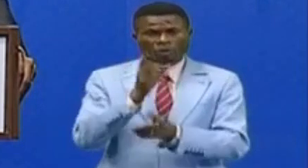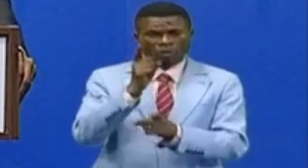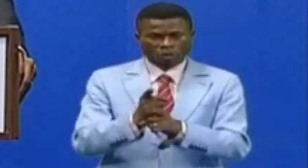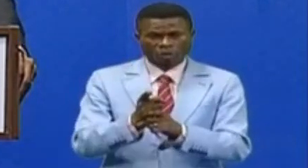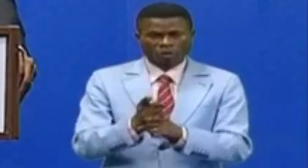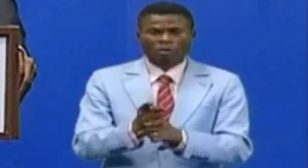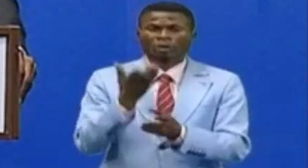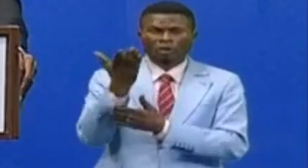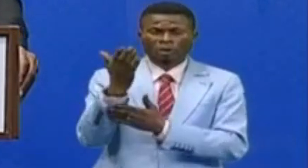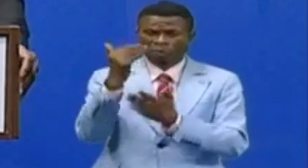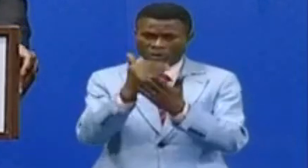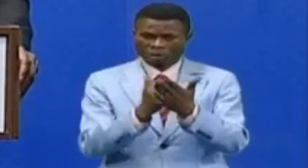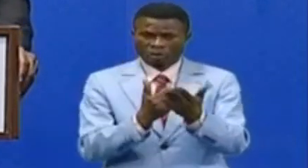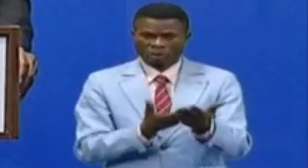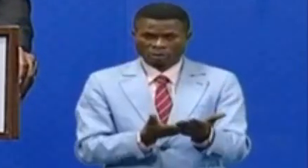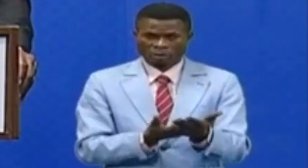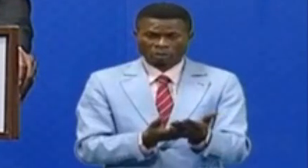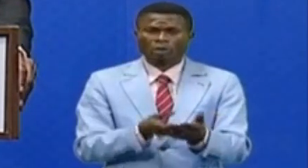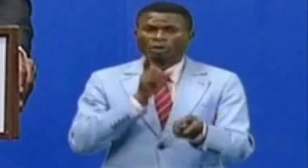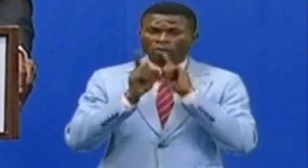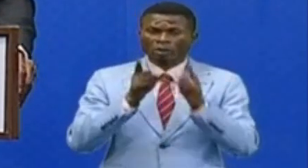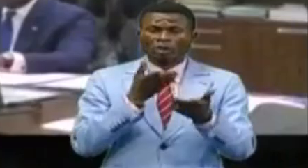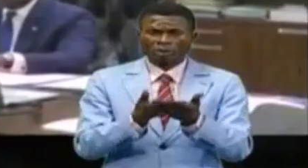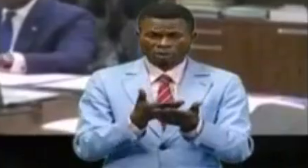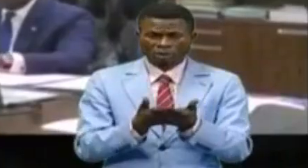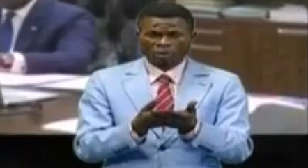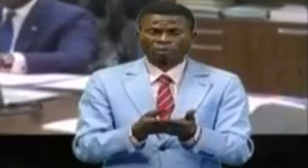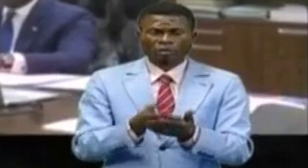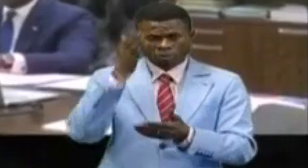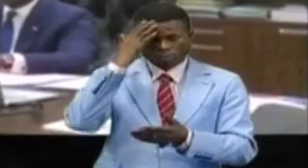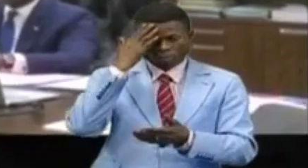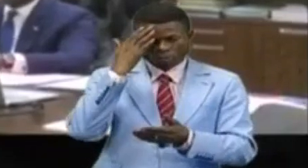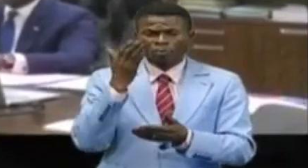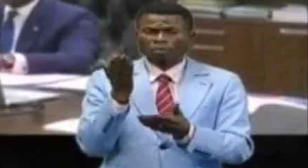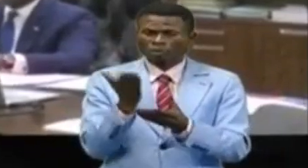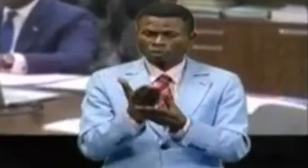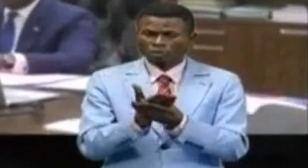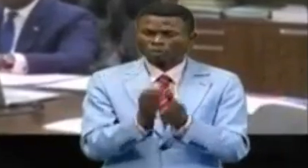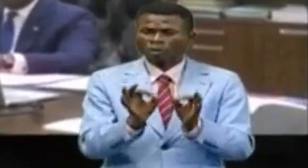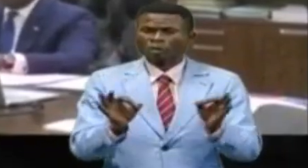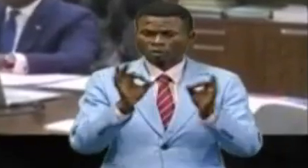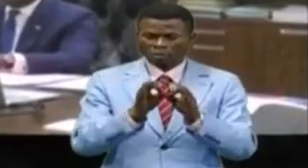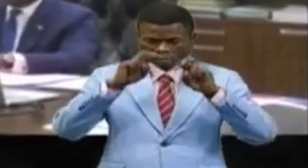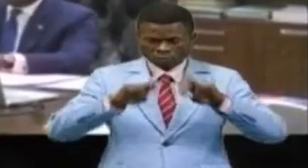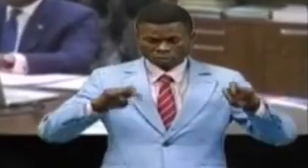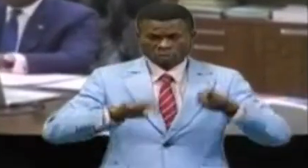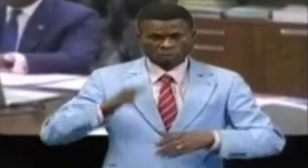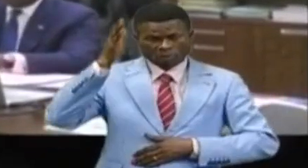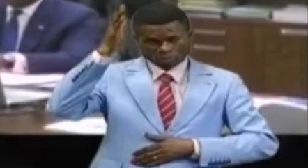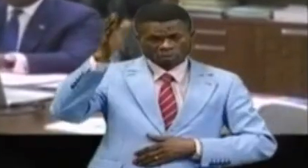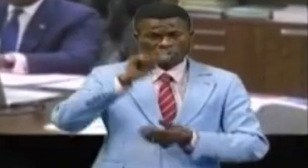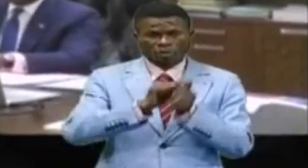leurs revendications. Ces échanges ont permis de dégager un cahier de charges qui pourra être examiné dans le